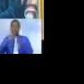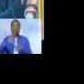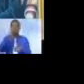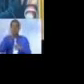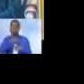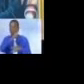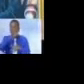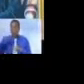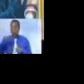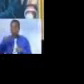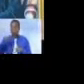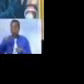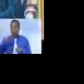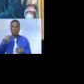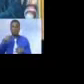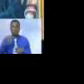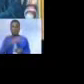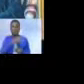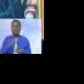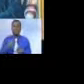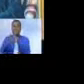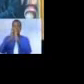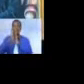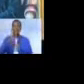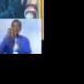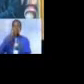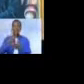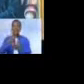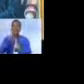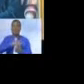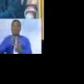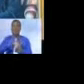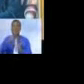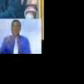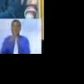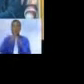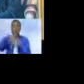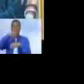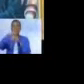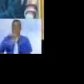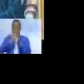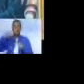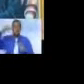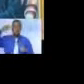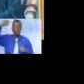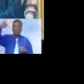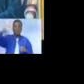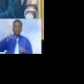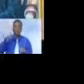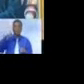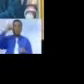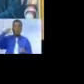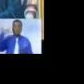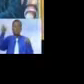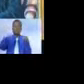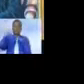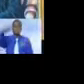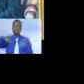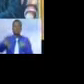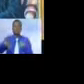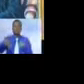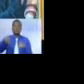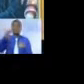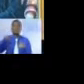publics-privés. Les demandes et les besoins en financement de nos économies dans les années à venir seront telles que les